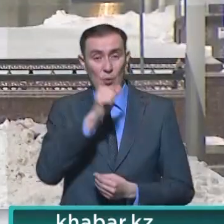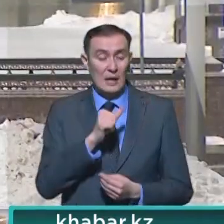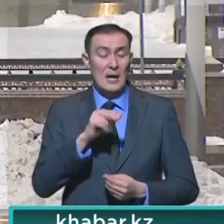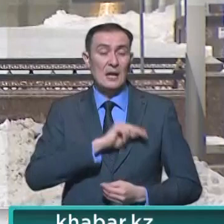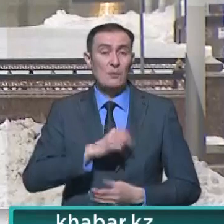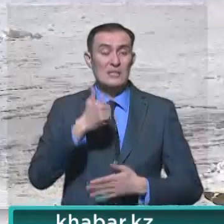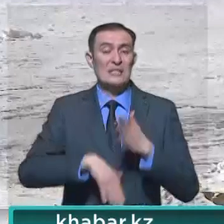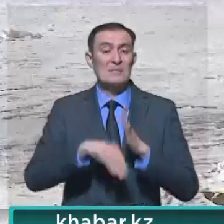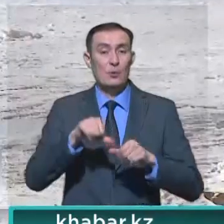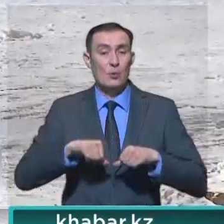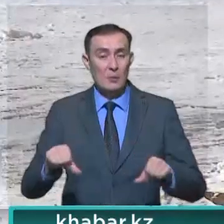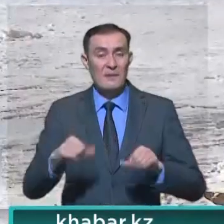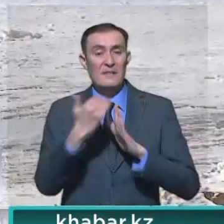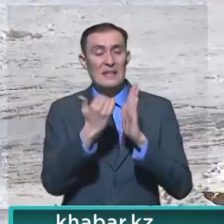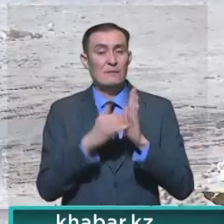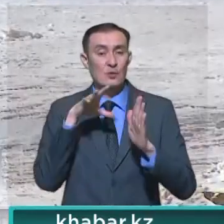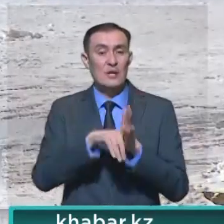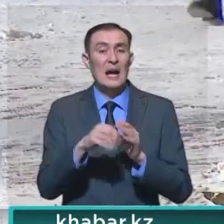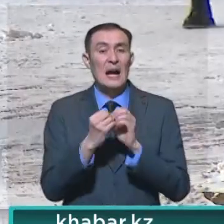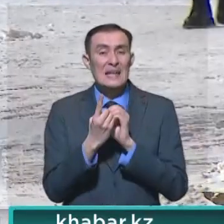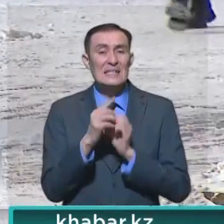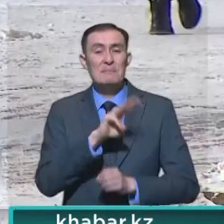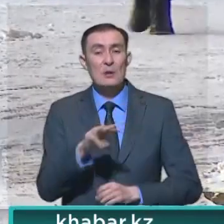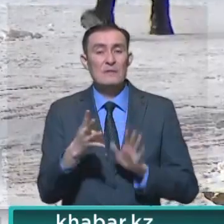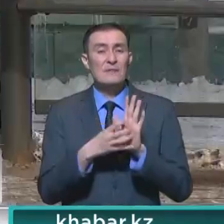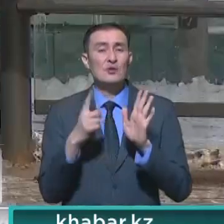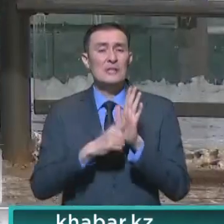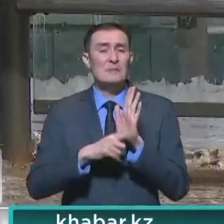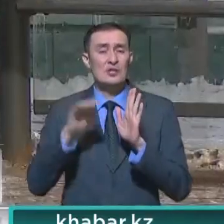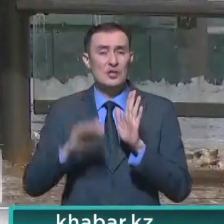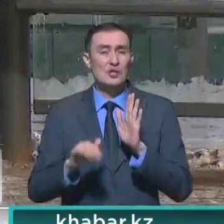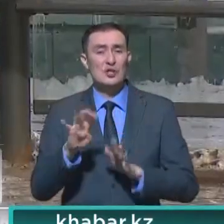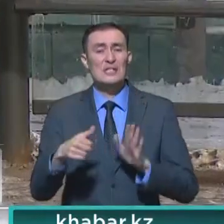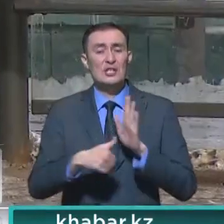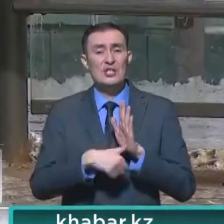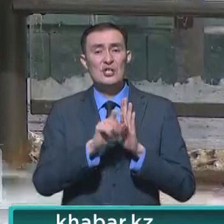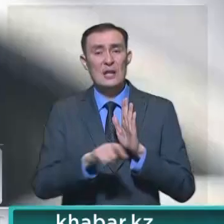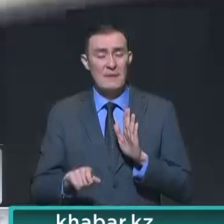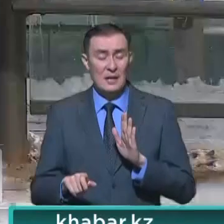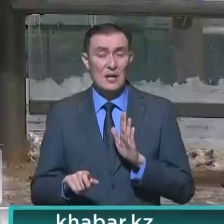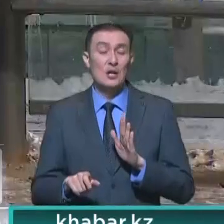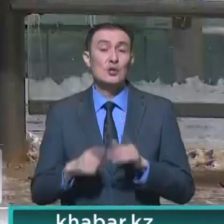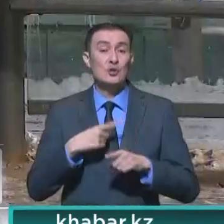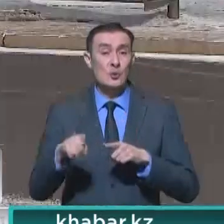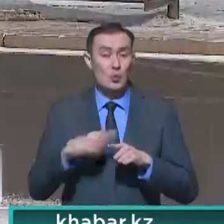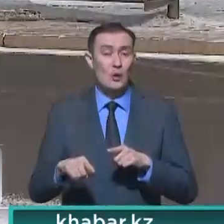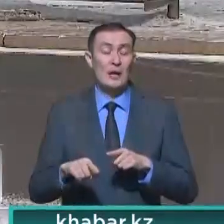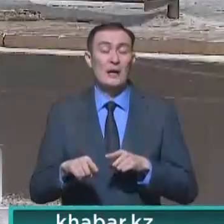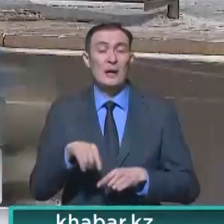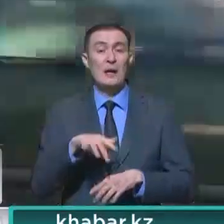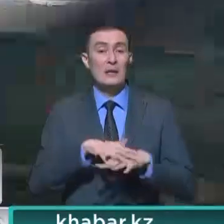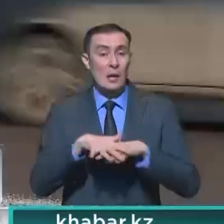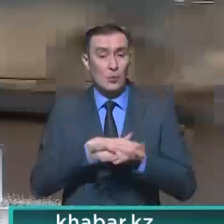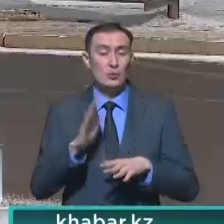Центра избиркома в реестр избирателей включены 11 970 406 человек. Совсем скоро соотечественникам